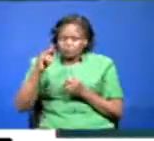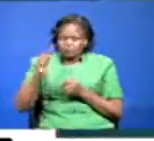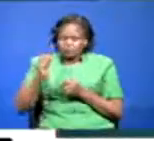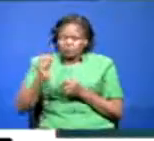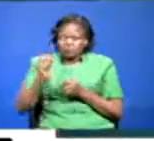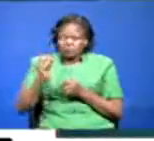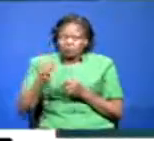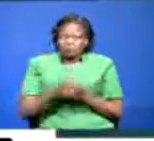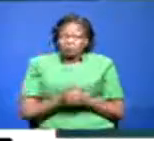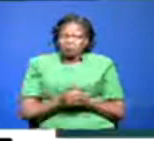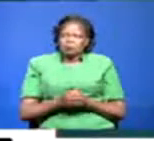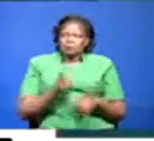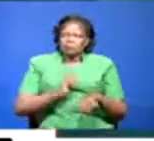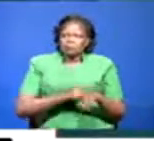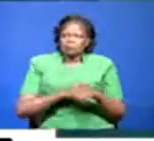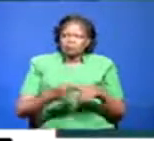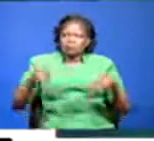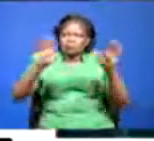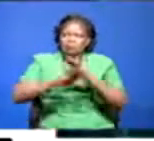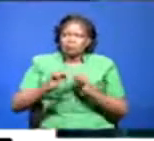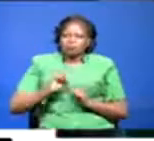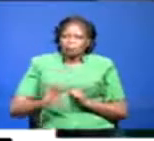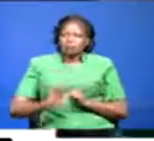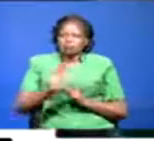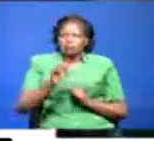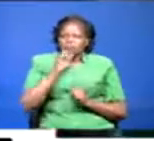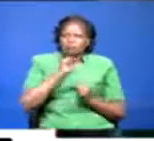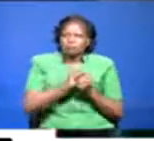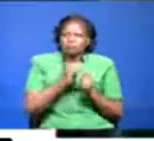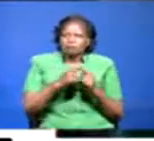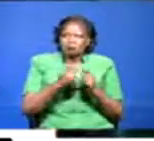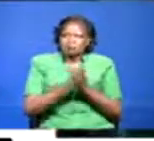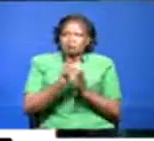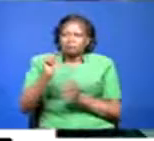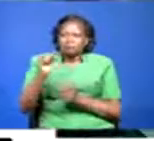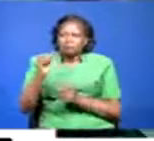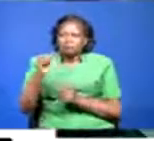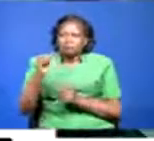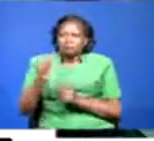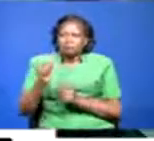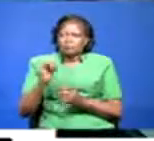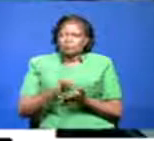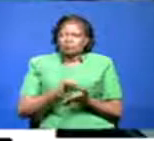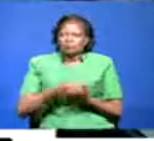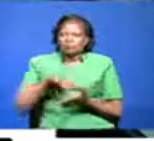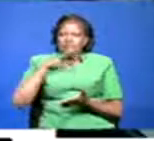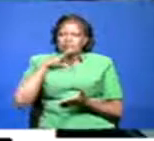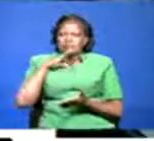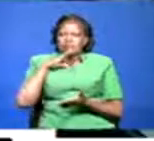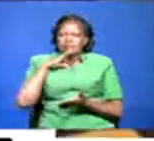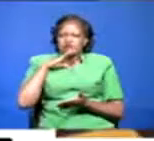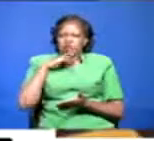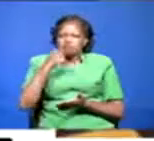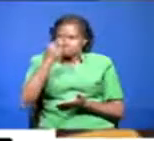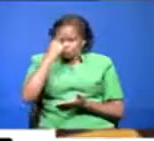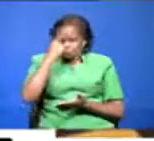Patrick Munene wakati wa mazishi ya binti yao mwenye umri wa miaka 10 Natasha Makena, ambaye alifariki katika hospitali moja nchini India baada